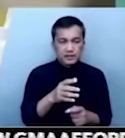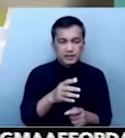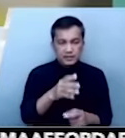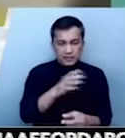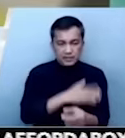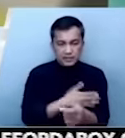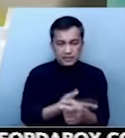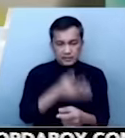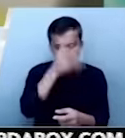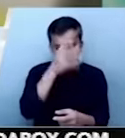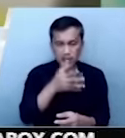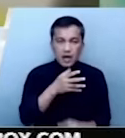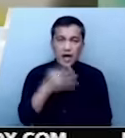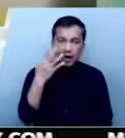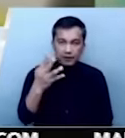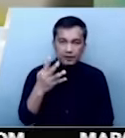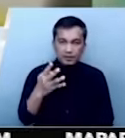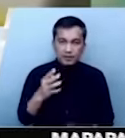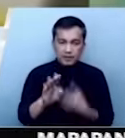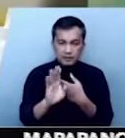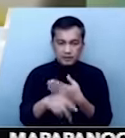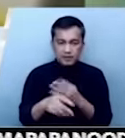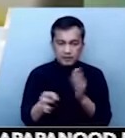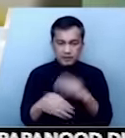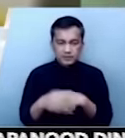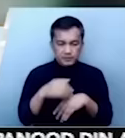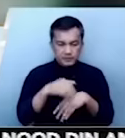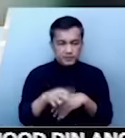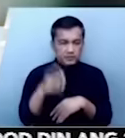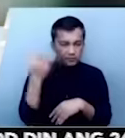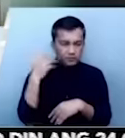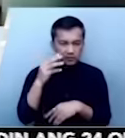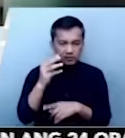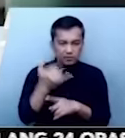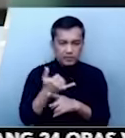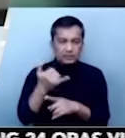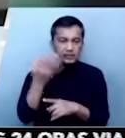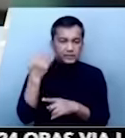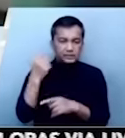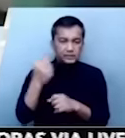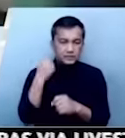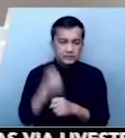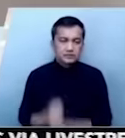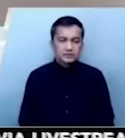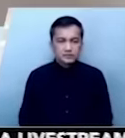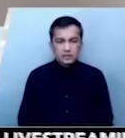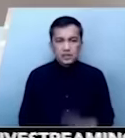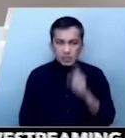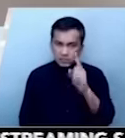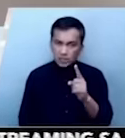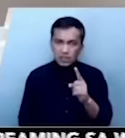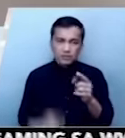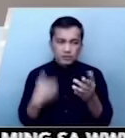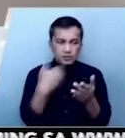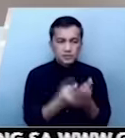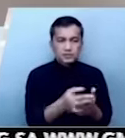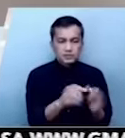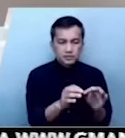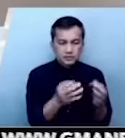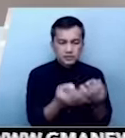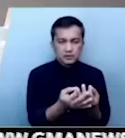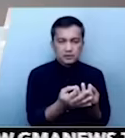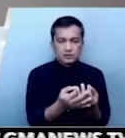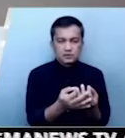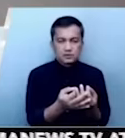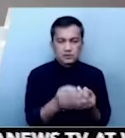daw ang ipinadala niya noong Mayo pa ng nakaraang taon. Pero isa lang daw ang nakarating sa kanyang pamilya sa Kalumpit,